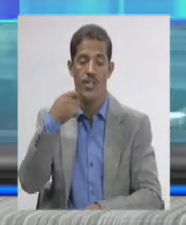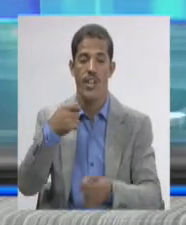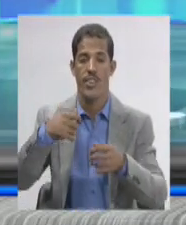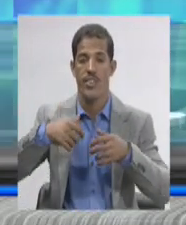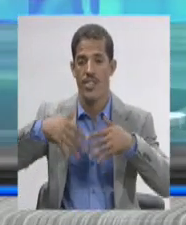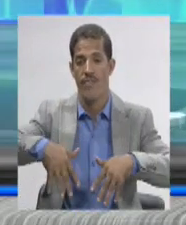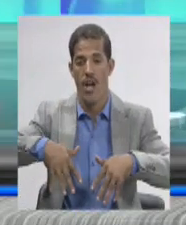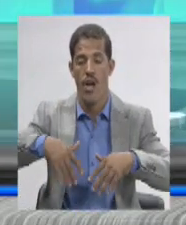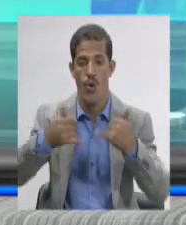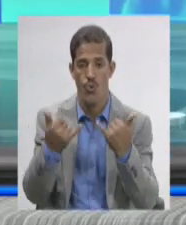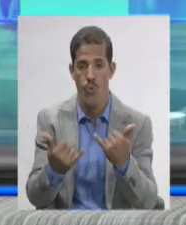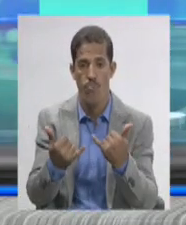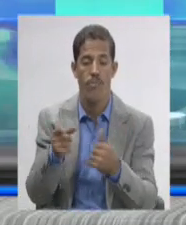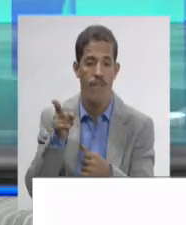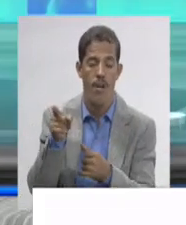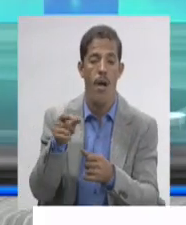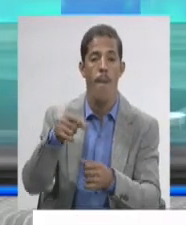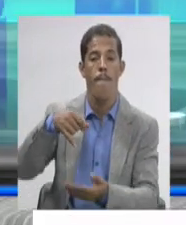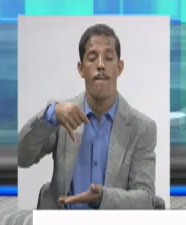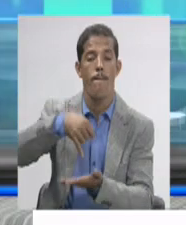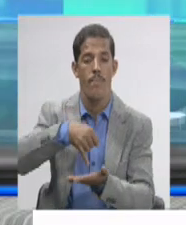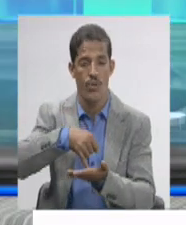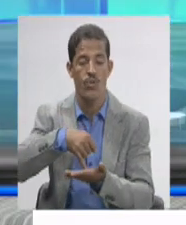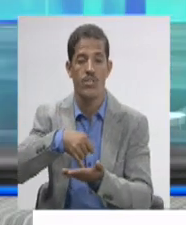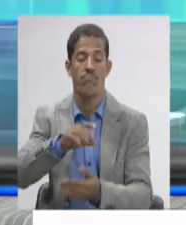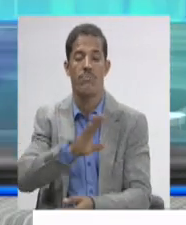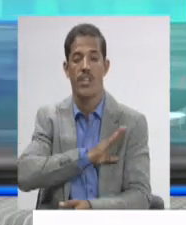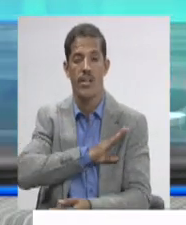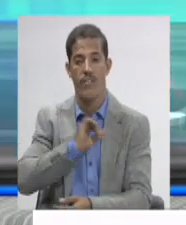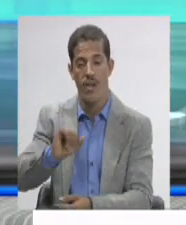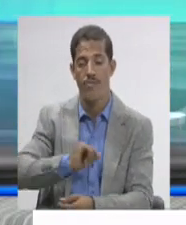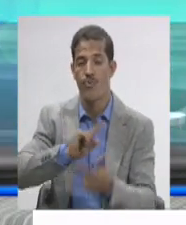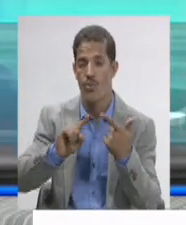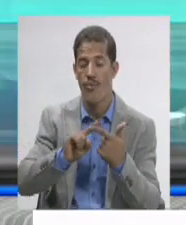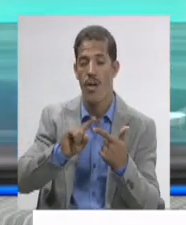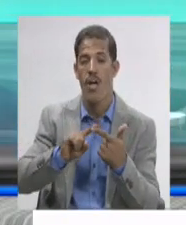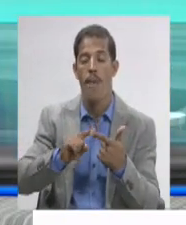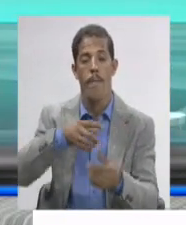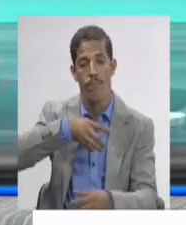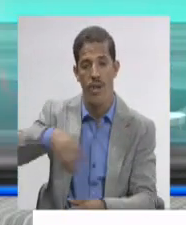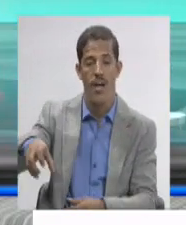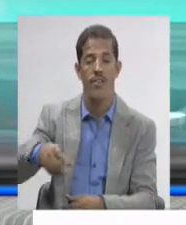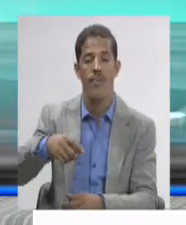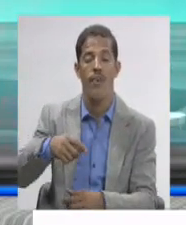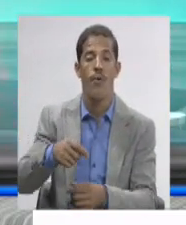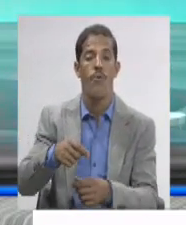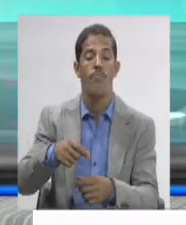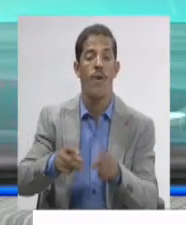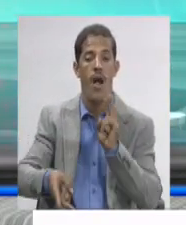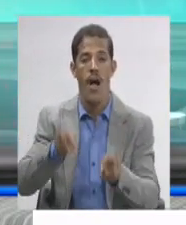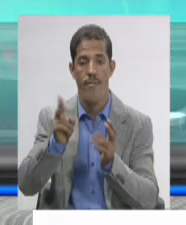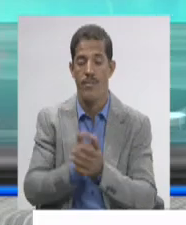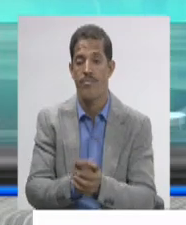الكليه الوطنيه للقياده والاركان في نواكشوط على حفل تخرج الدفعه السا من دوره الاركان وتضم الدفعه